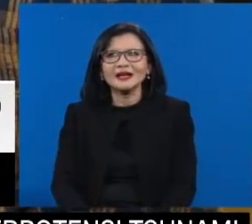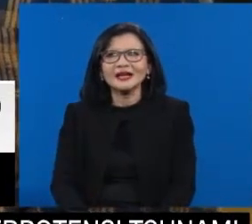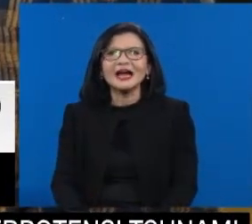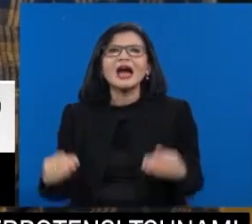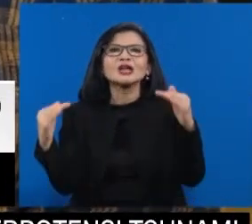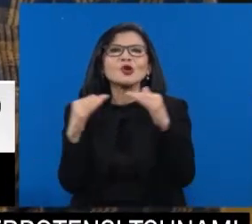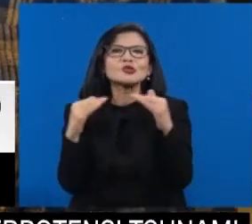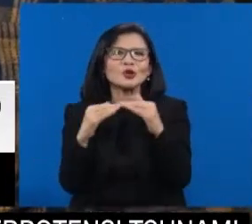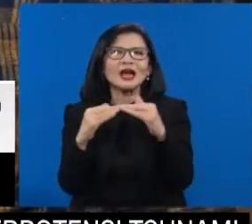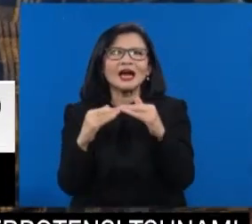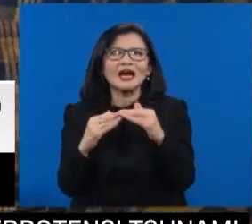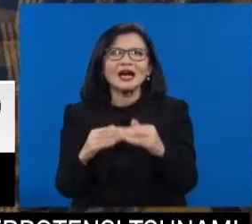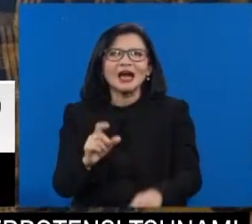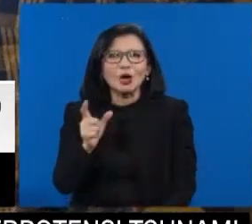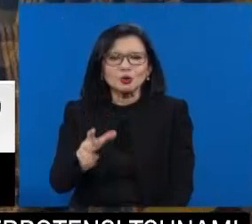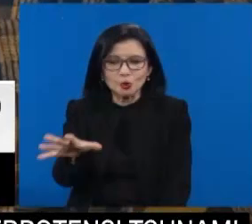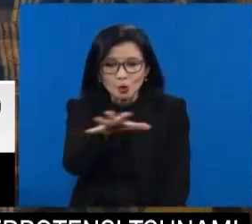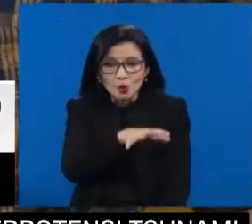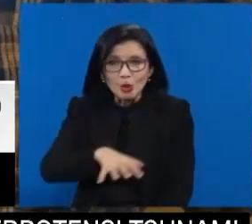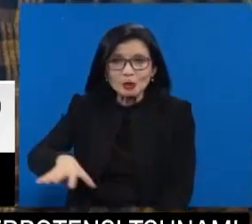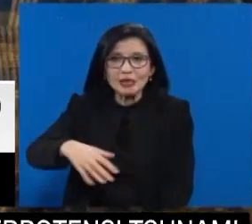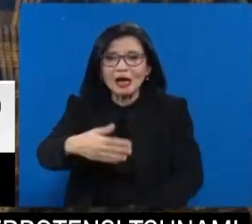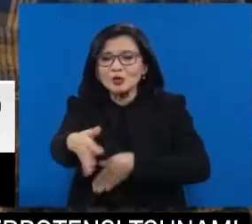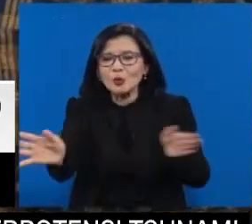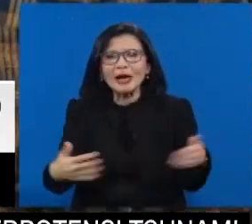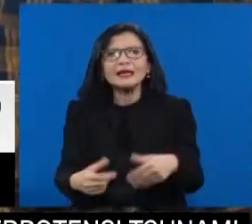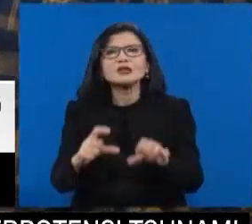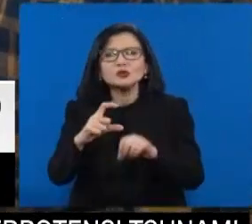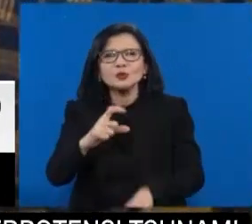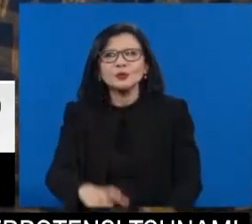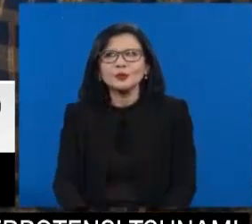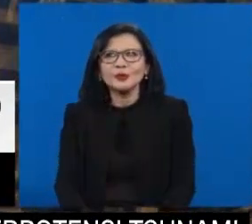lah untuk ruang lingkupnya, ruangannya besar, ketika